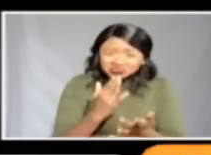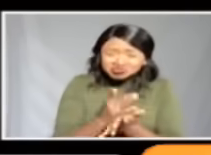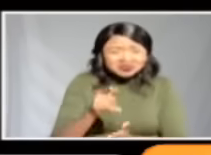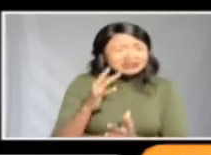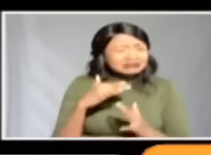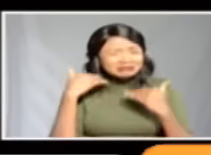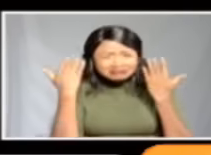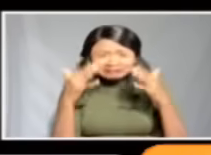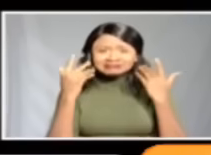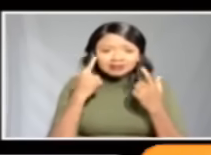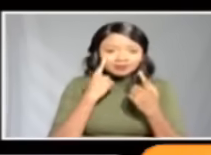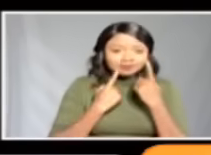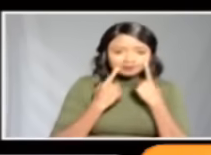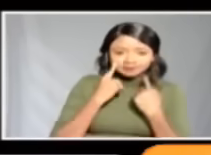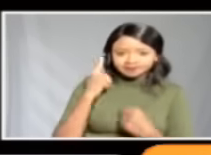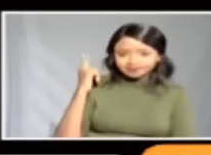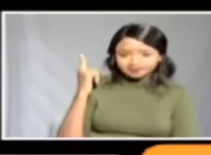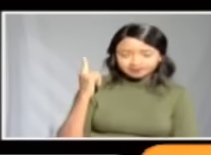na nyumba.